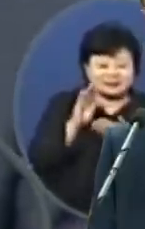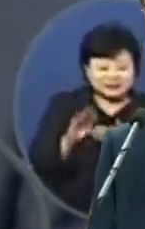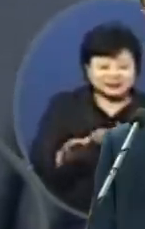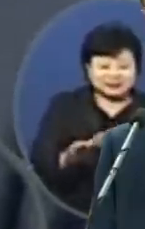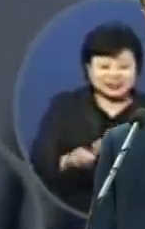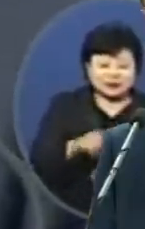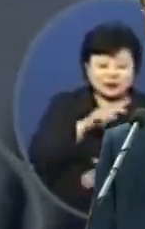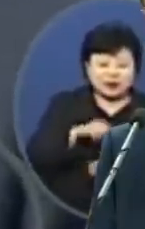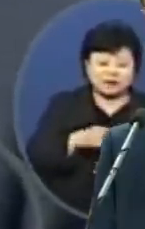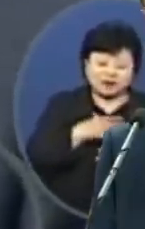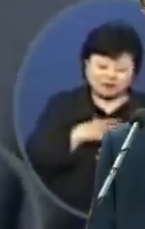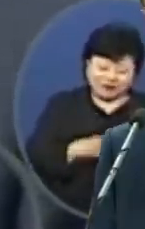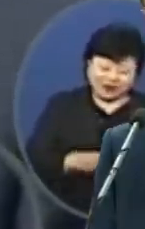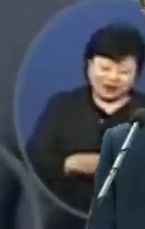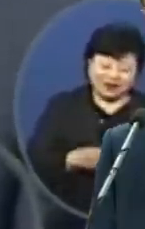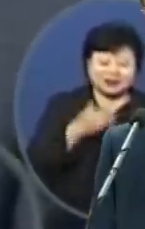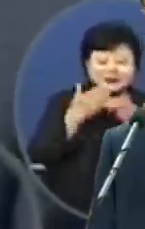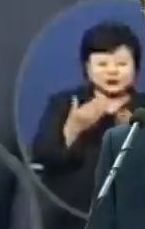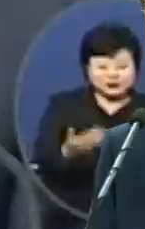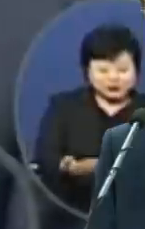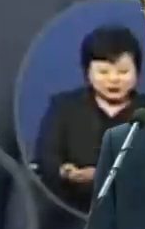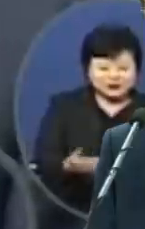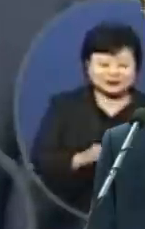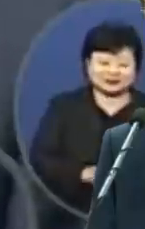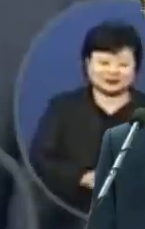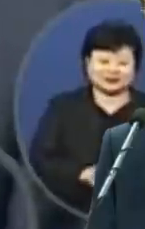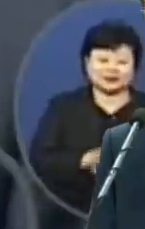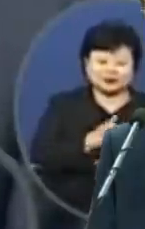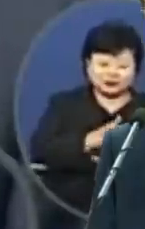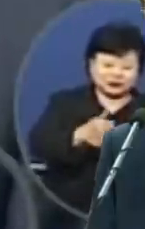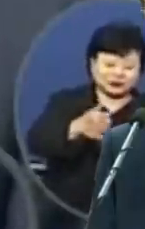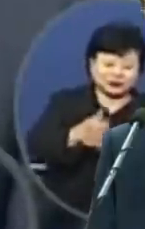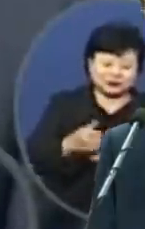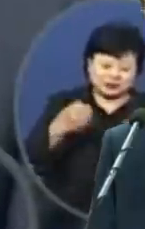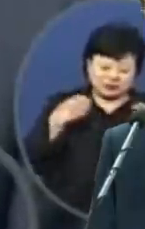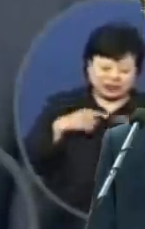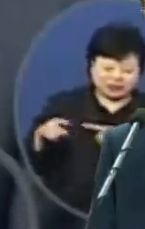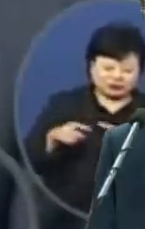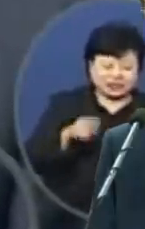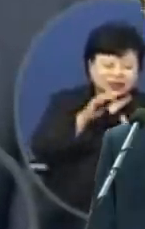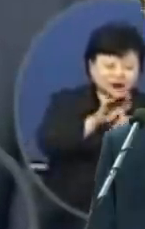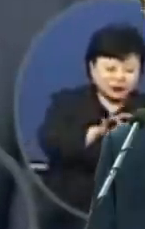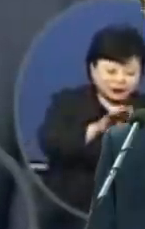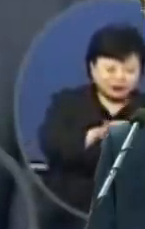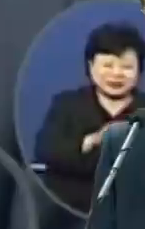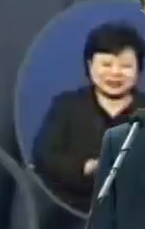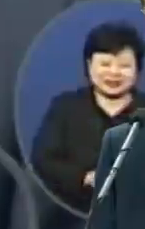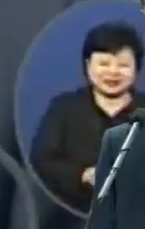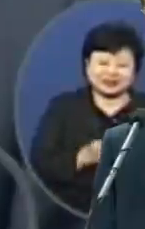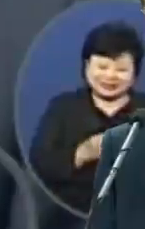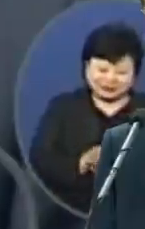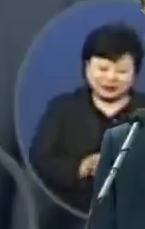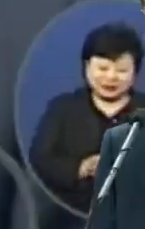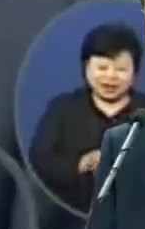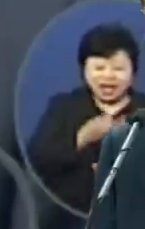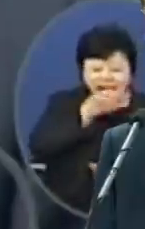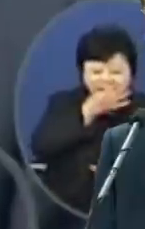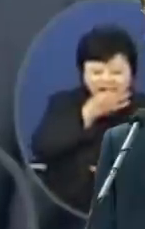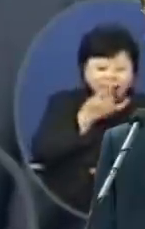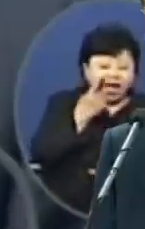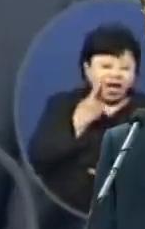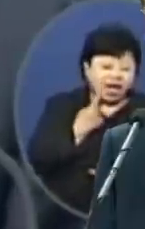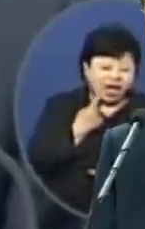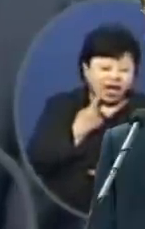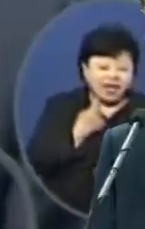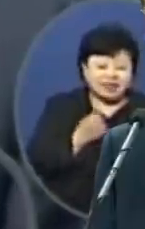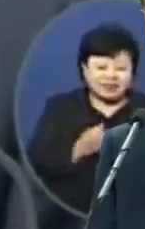우리는 마음의 평안을 가지고 쉬는 것입니다. 그럼 주님이 맡아 주장해 주시는 것입니다. 그러므로 탐욕과